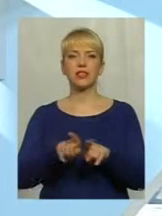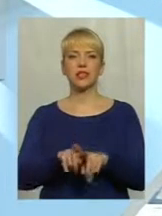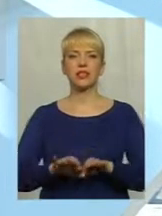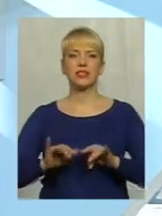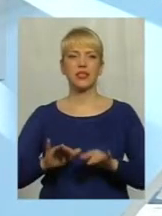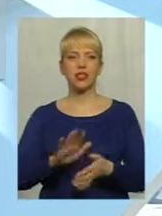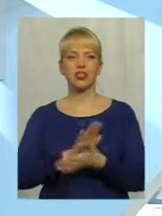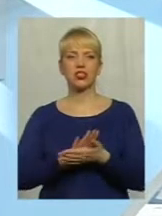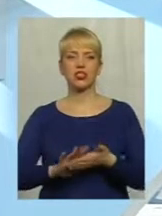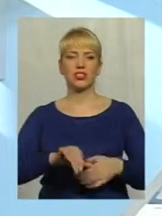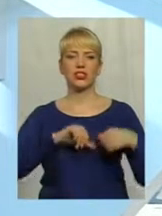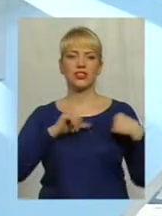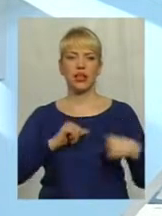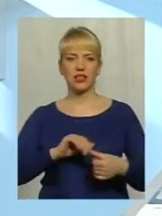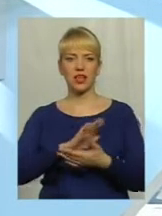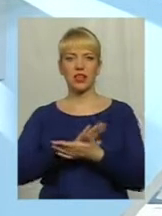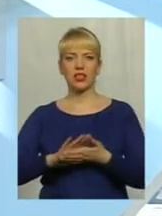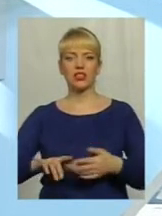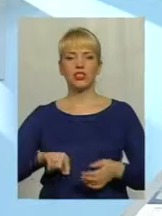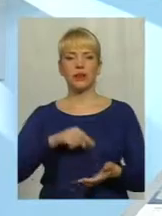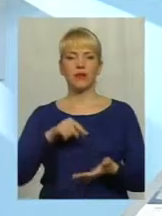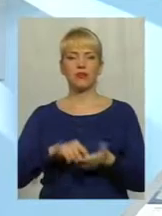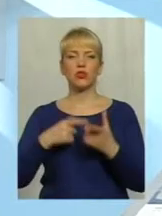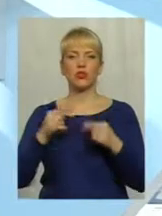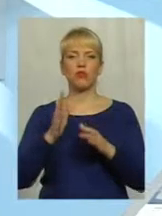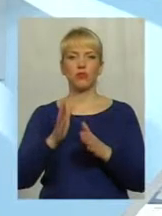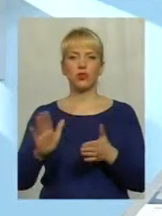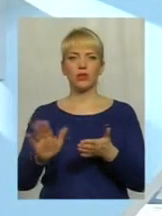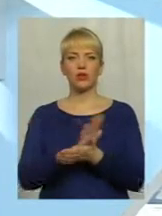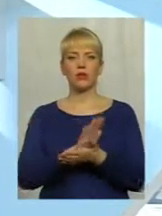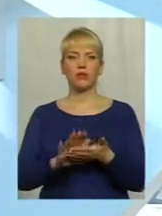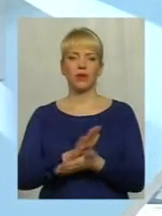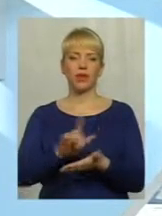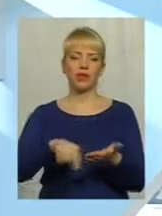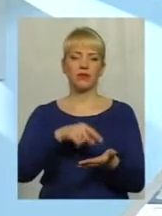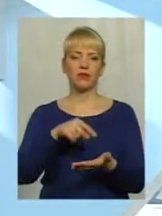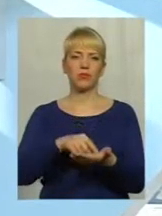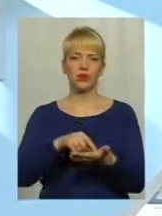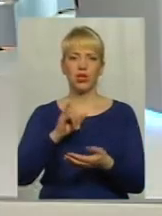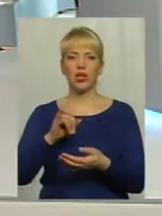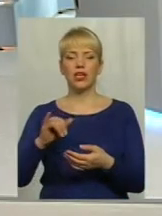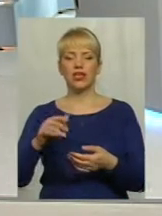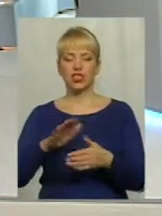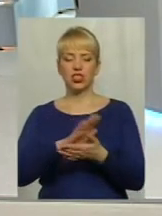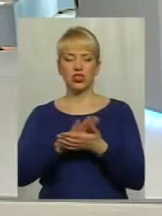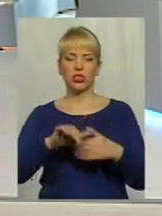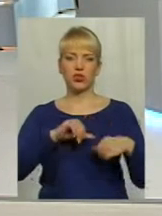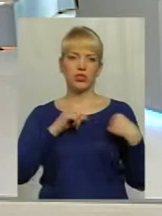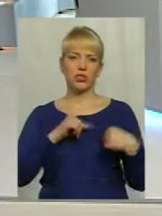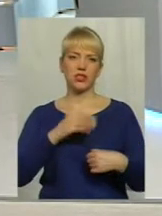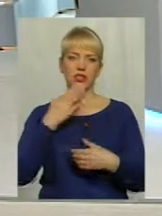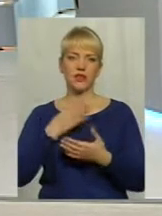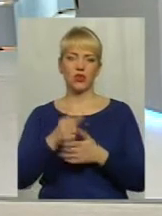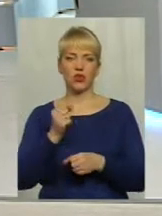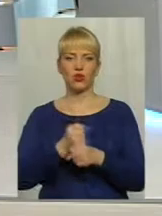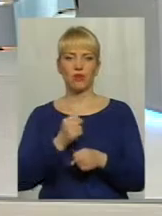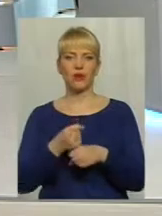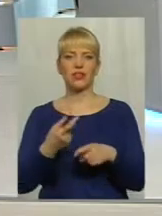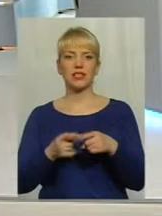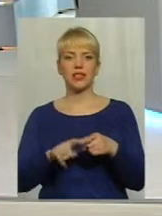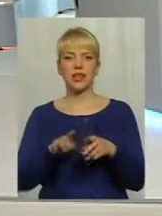«Чисте серце, чисте місто», де будемо і вулиці прибирати, і чистоту сердець своїх робити, вулиць. Це